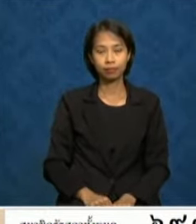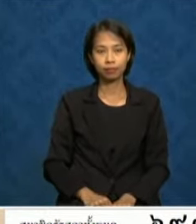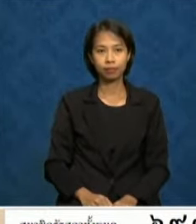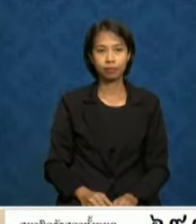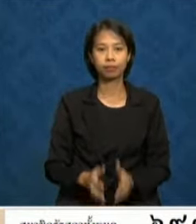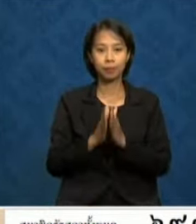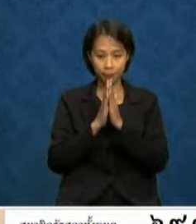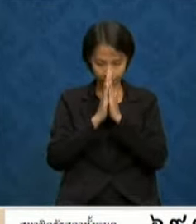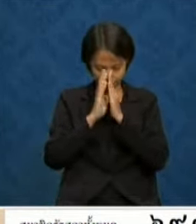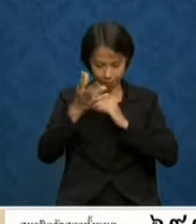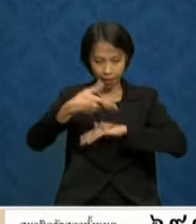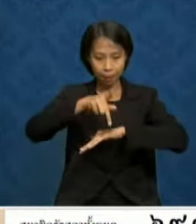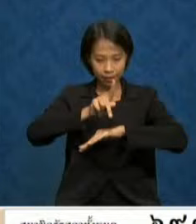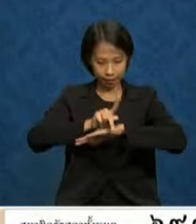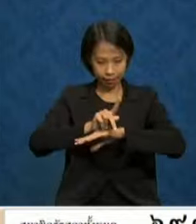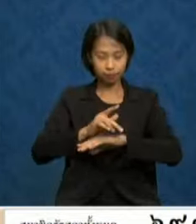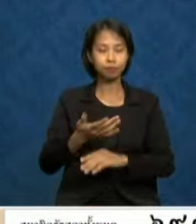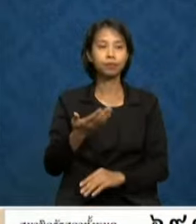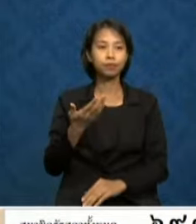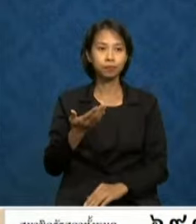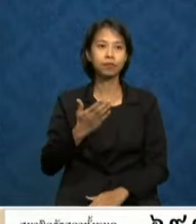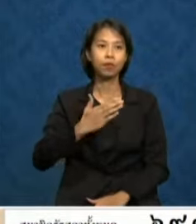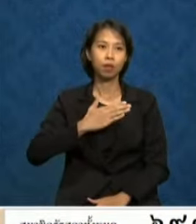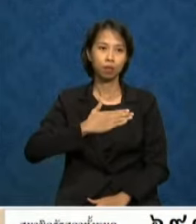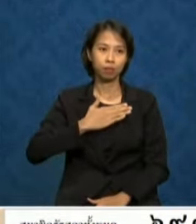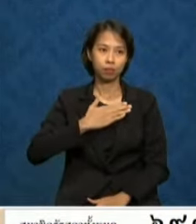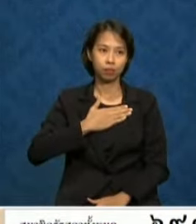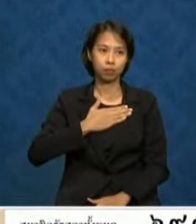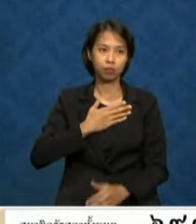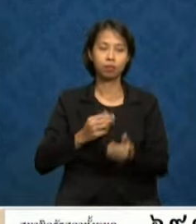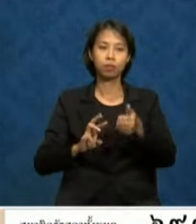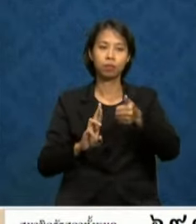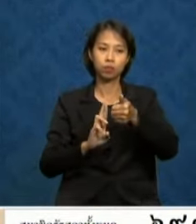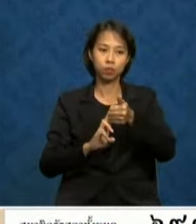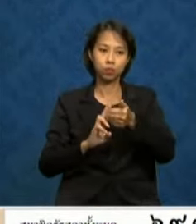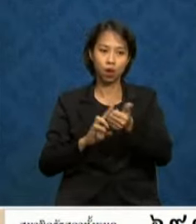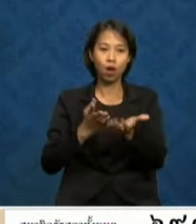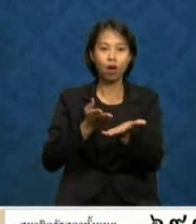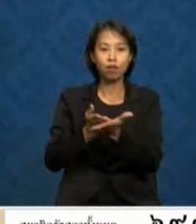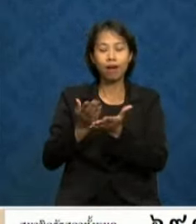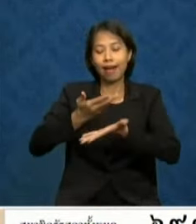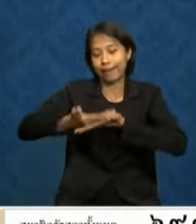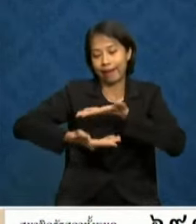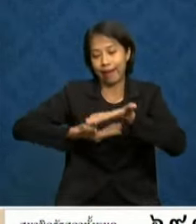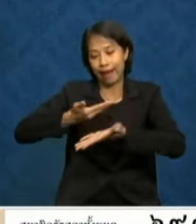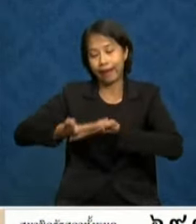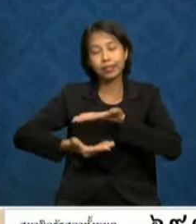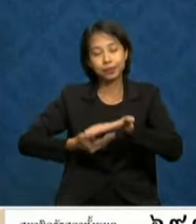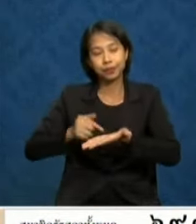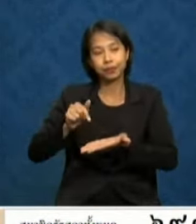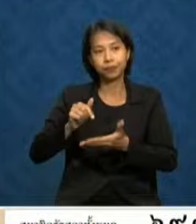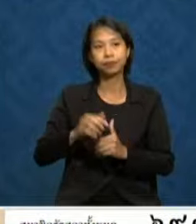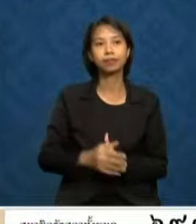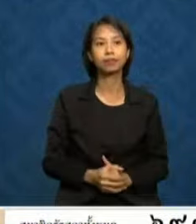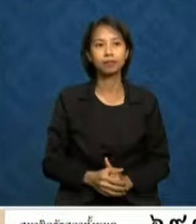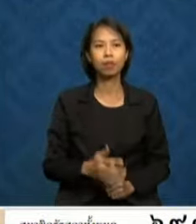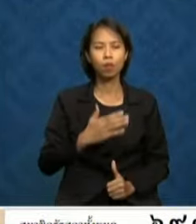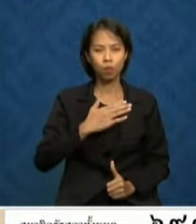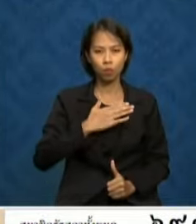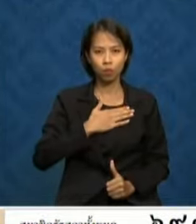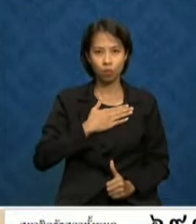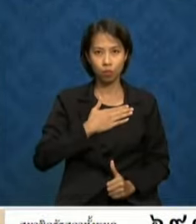สมาชิกผู้ทรงเกียรติทุกท่านครับกับผมนายรัชวิทย์ปิยะปราโมทครับรองอธิบดีกรมเชื้อเชิญการค้าระหว่างประเทศนะครับผมขอต